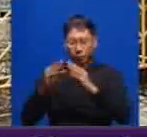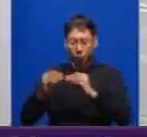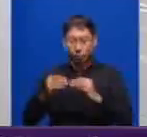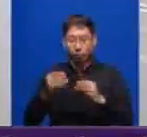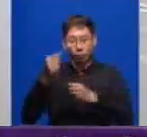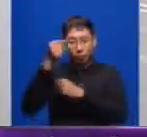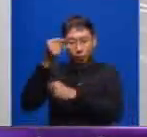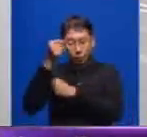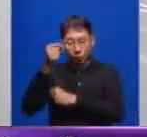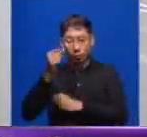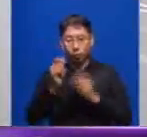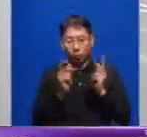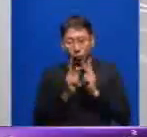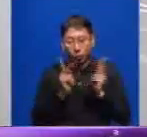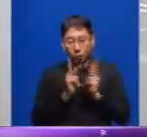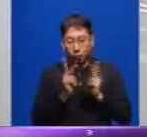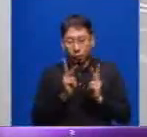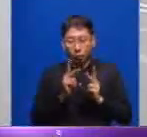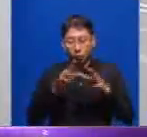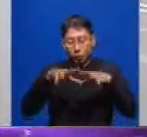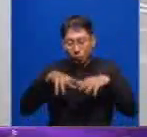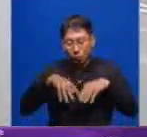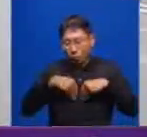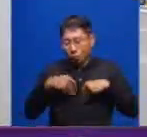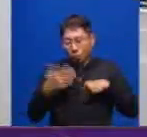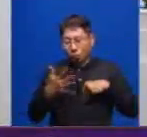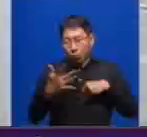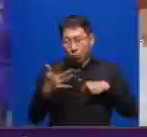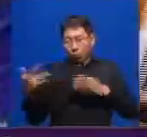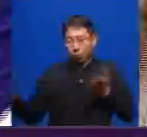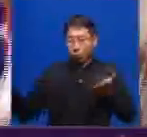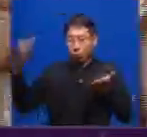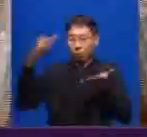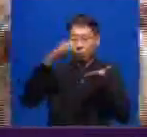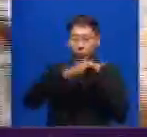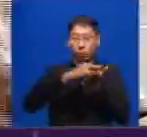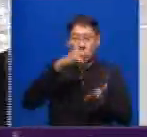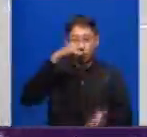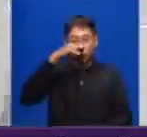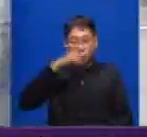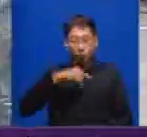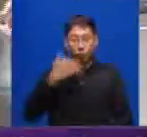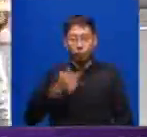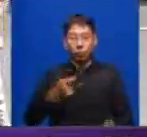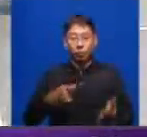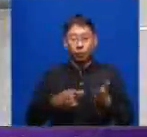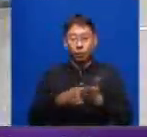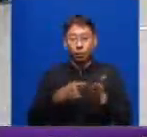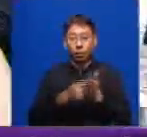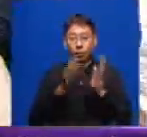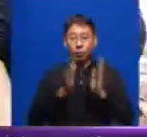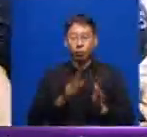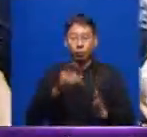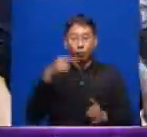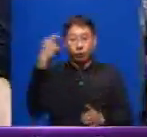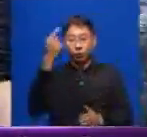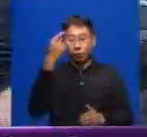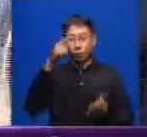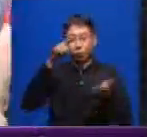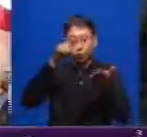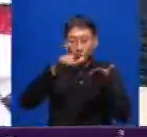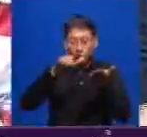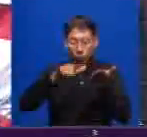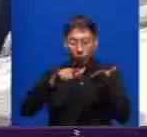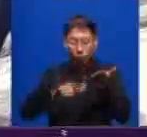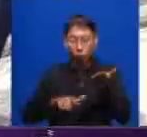ให้ยังตื่นกลัวและไม่มีความเชื่อมั่นในการเดินทางมาประเทศไทยและอาจเป็นอีกเหตุผลหนึ่งที่ทำให้ยอดนักท่องเที่ยวลดลง